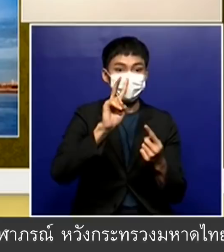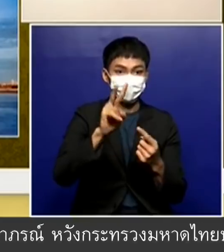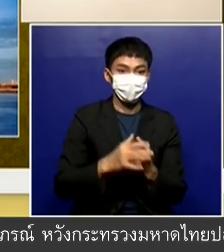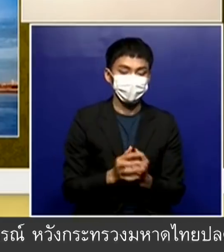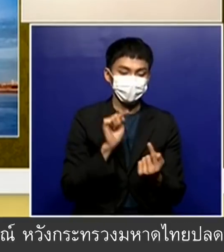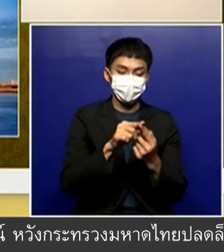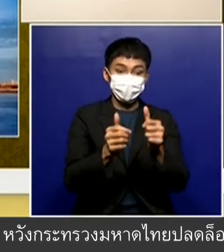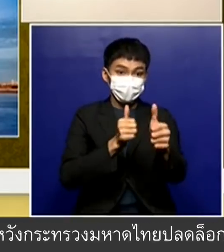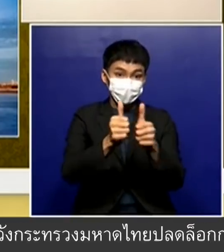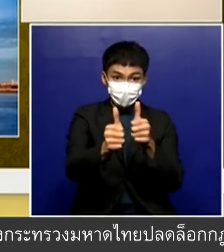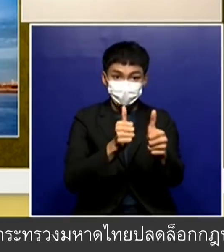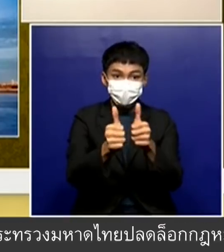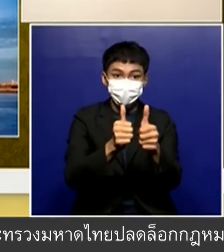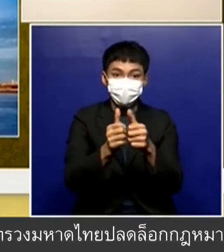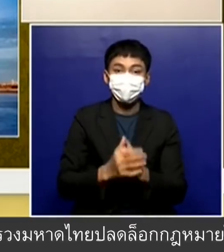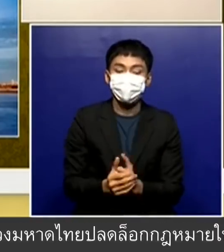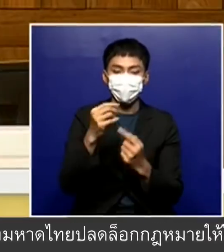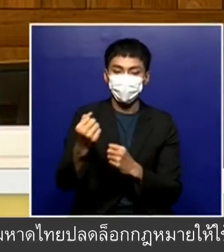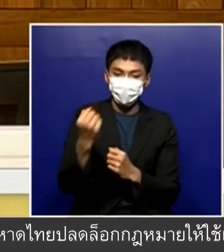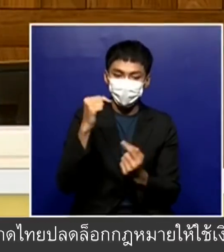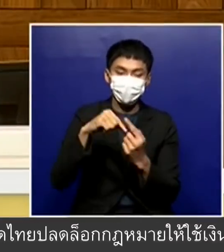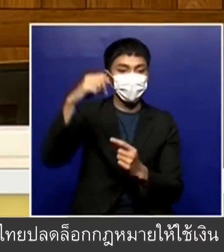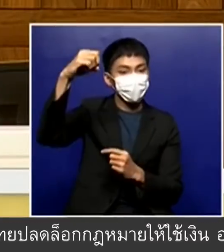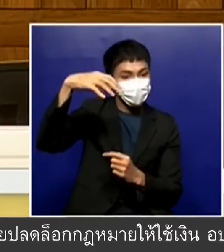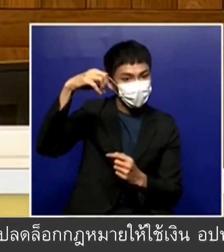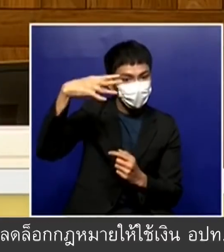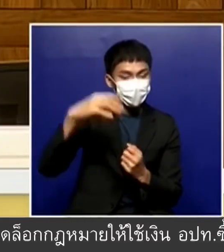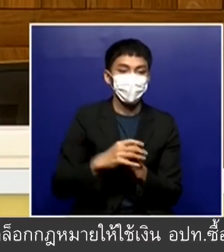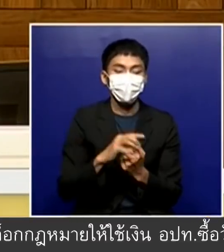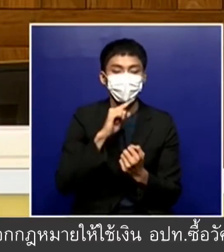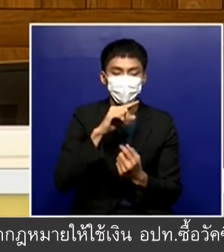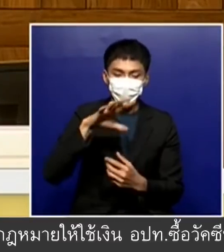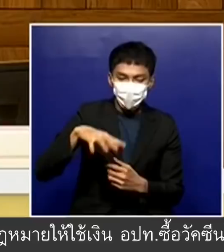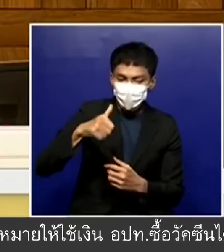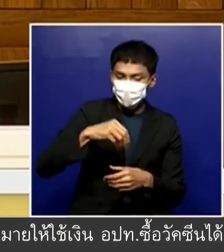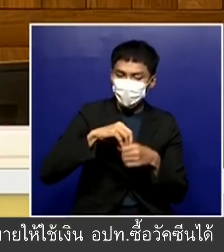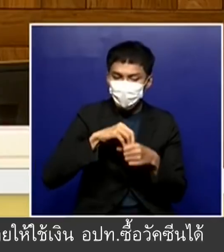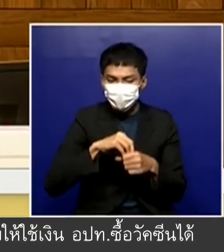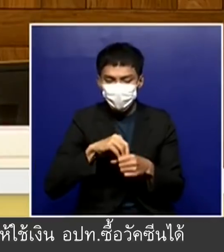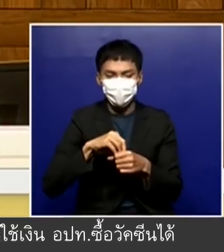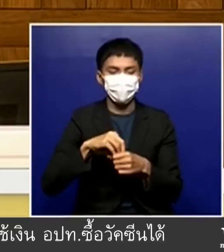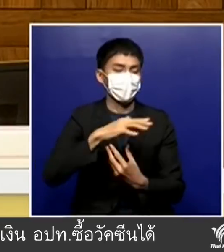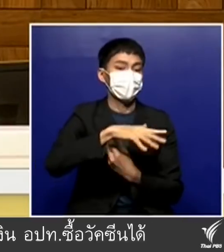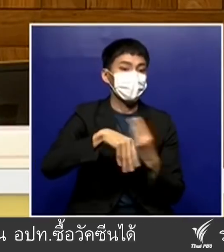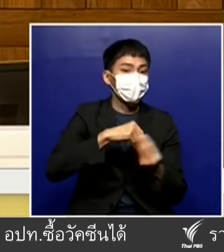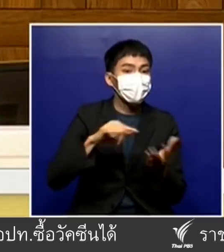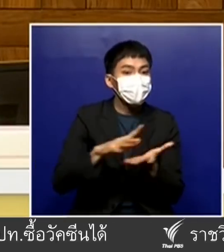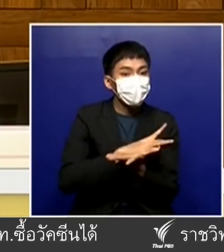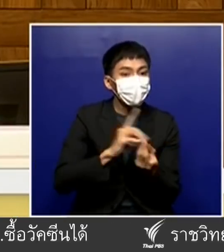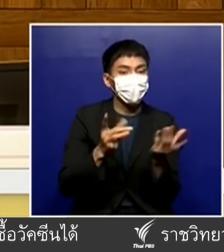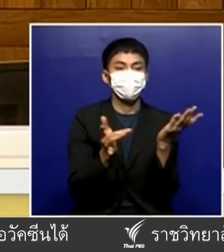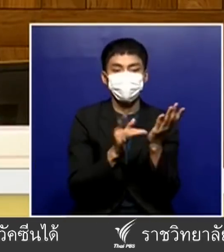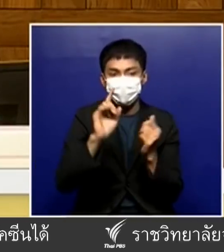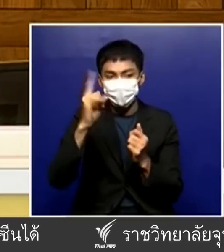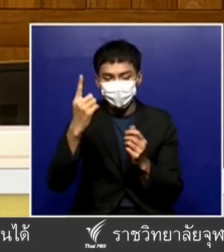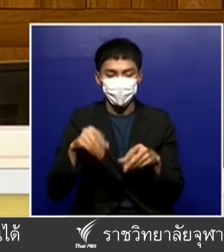และปริมาณการค้าโลกการบริโภคการลงทุนของเอกชนและบอกว่าเสถียรภาพทางเศรษฐกิจในปี65 ครับ ยัง